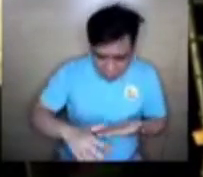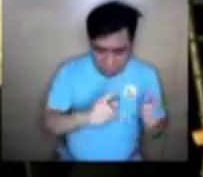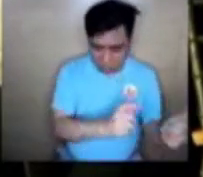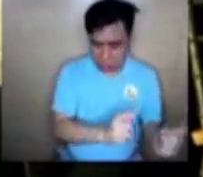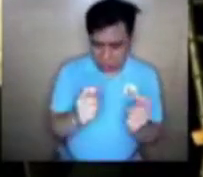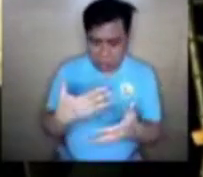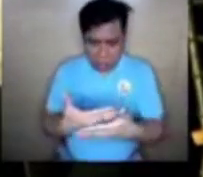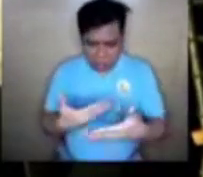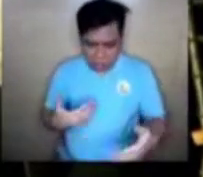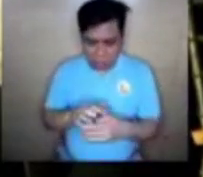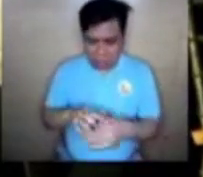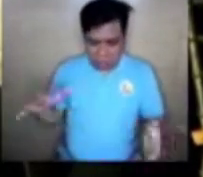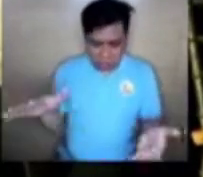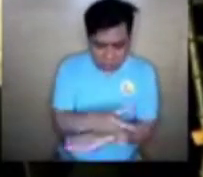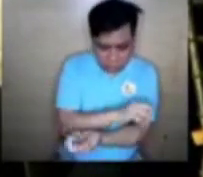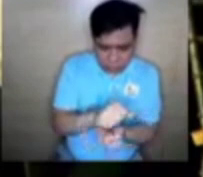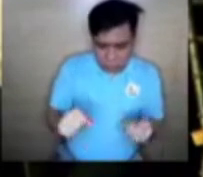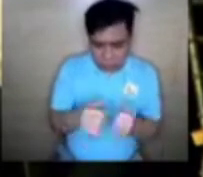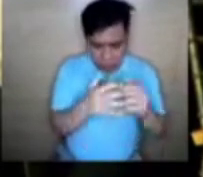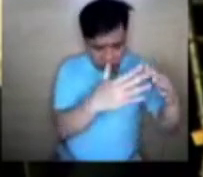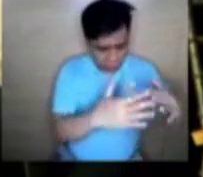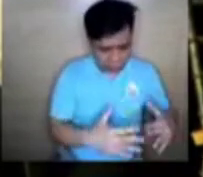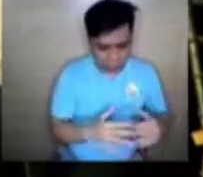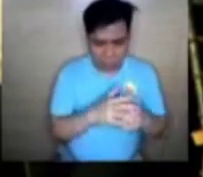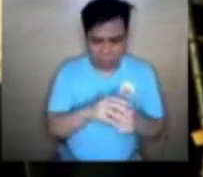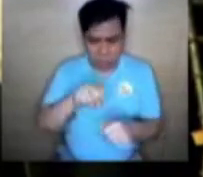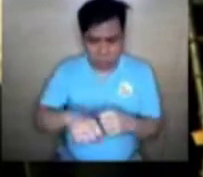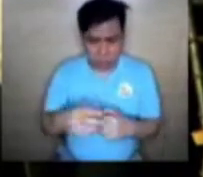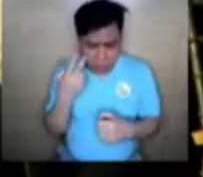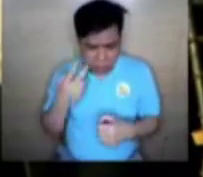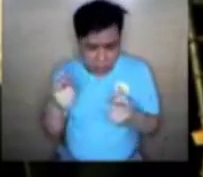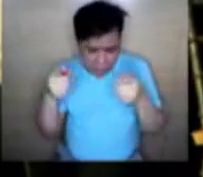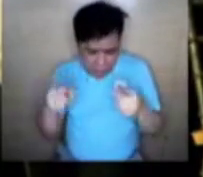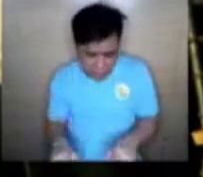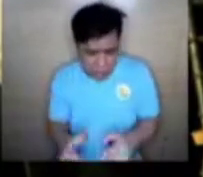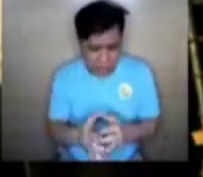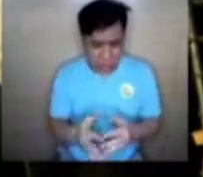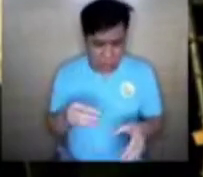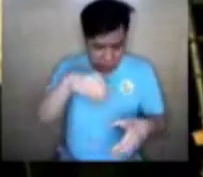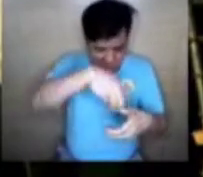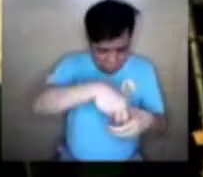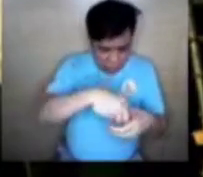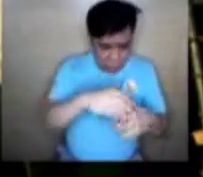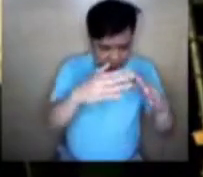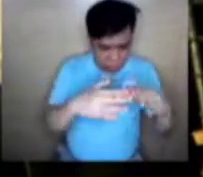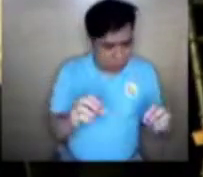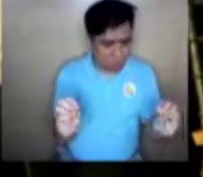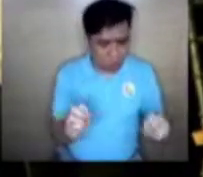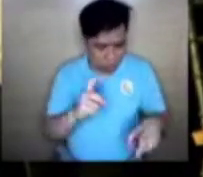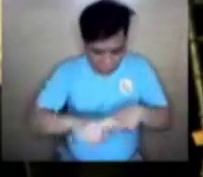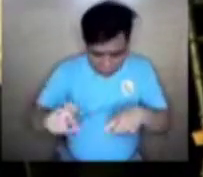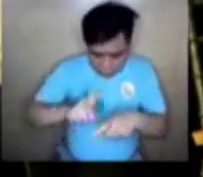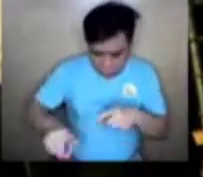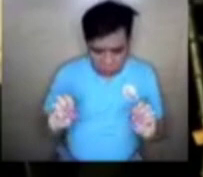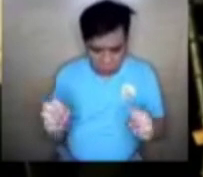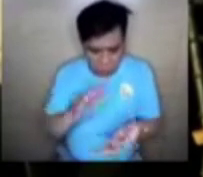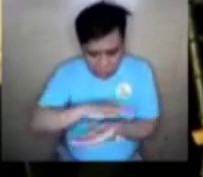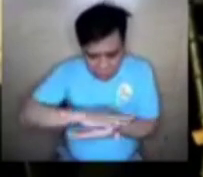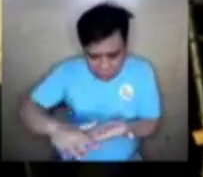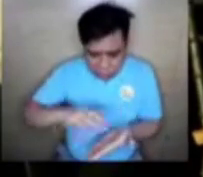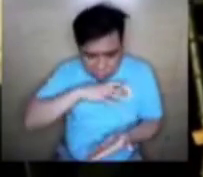demolisyon. Nakita natin ang mga nangyari noon. Pinatira mga tao sa lugar na walang kuryente, walang malinis na